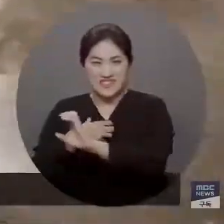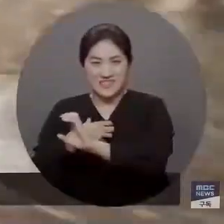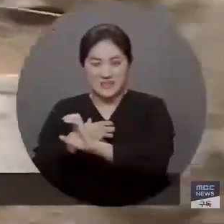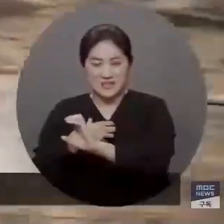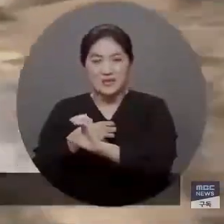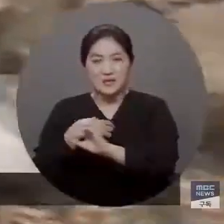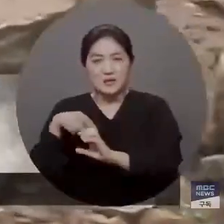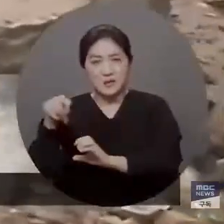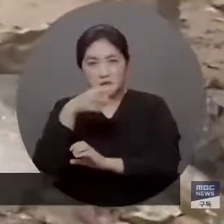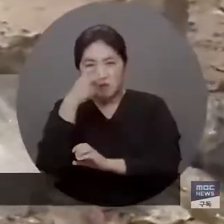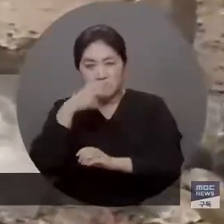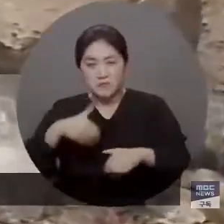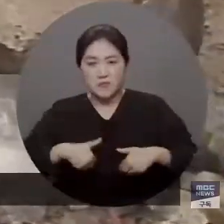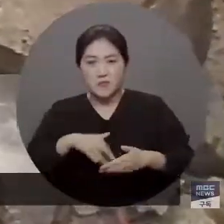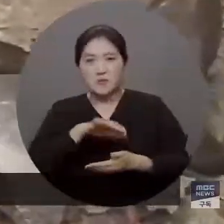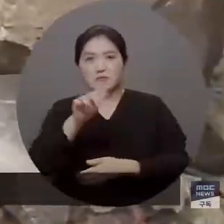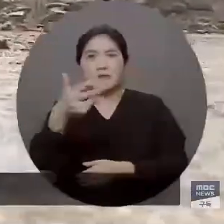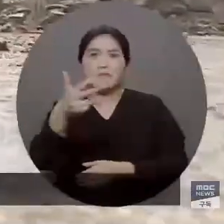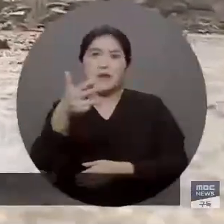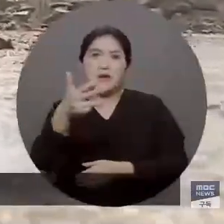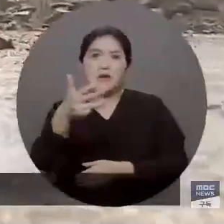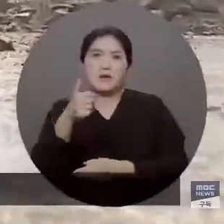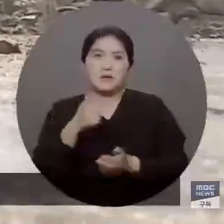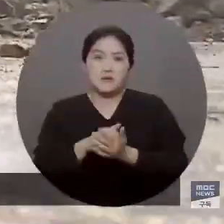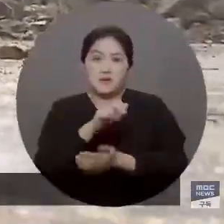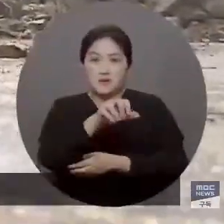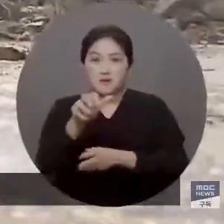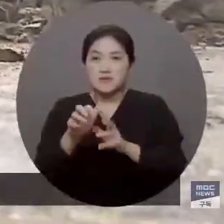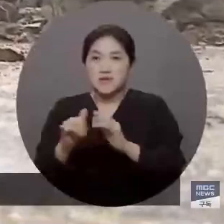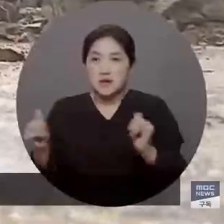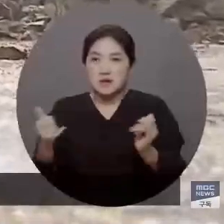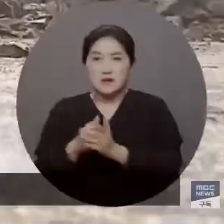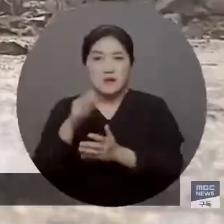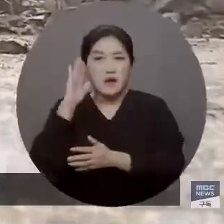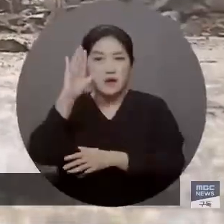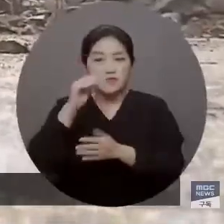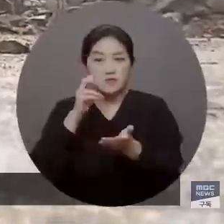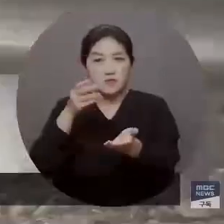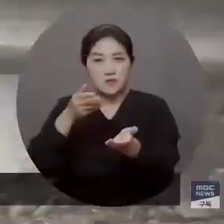곳이 800곳이나 됩니다. 해당 지역 주민들은 앞으로